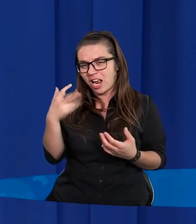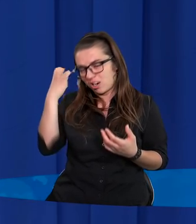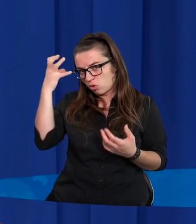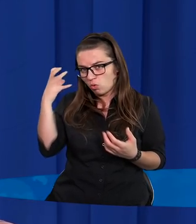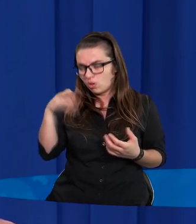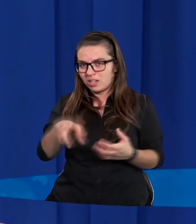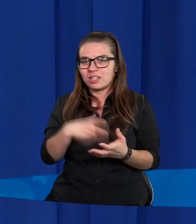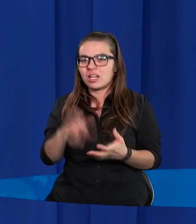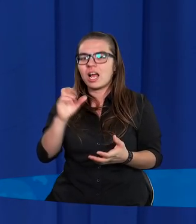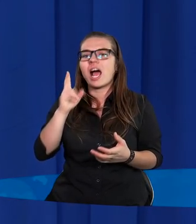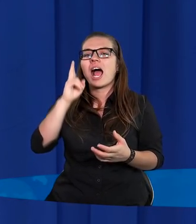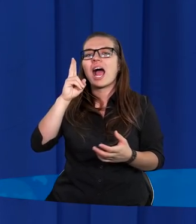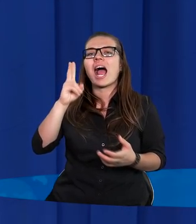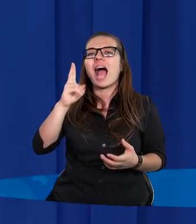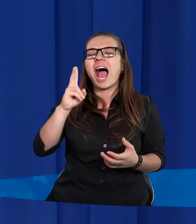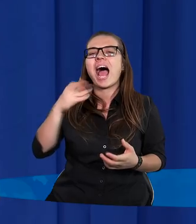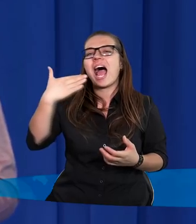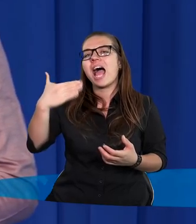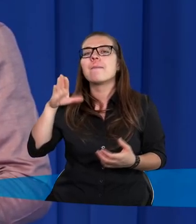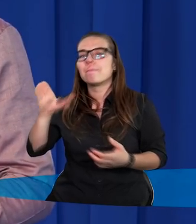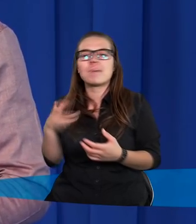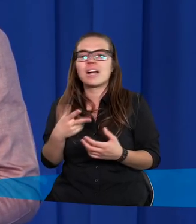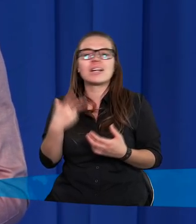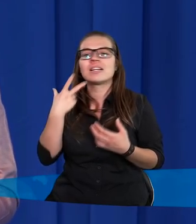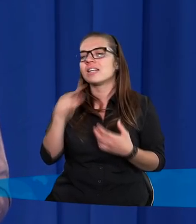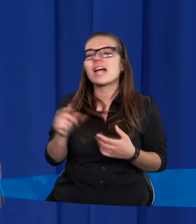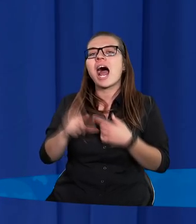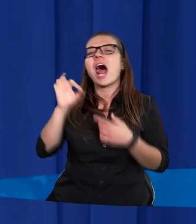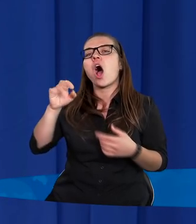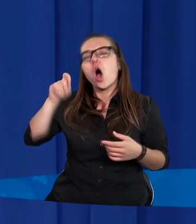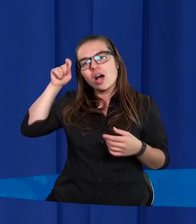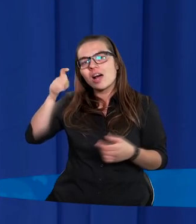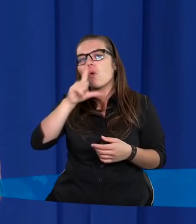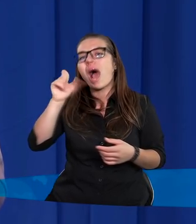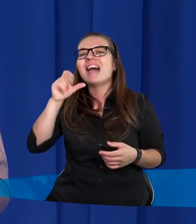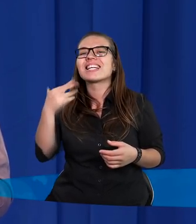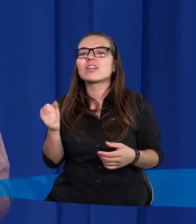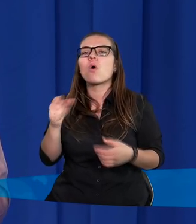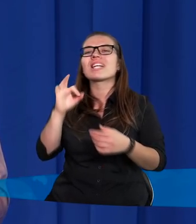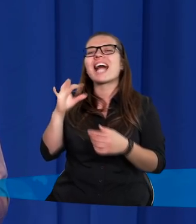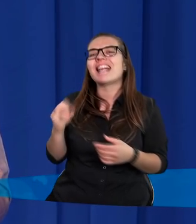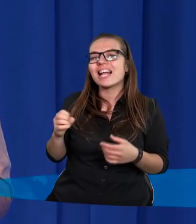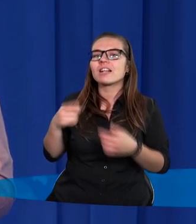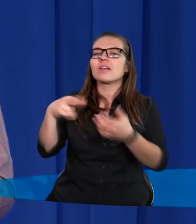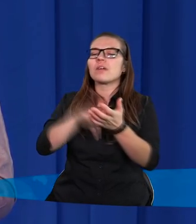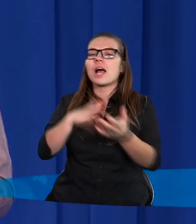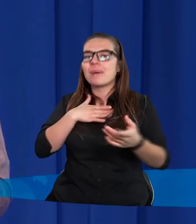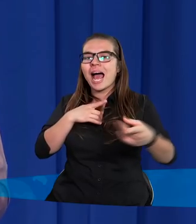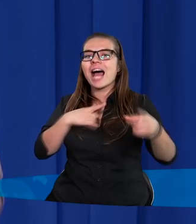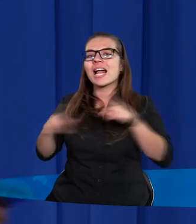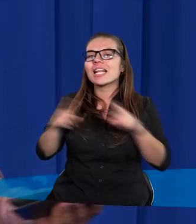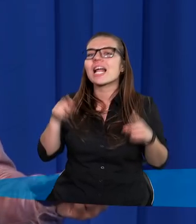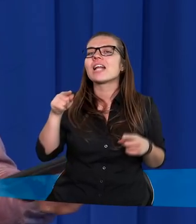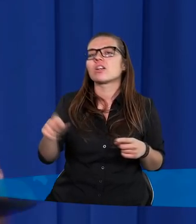króli. Kacper, Melchior i Baltazar. A o łacińską sentencję, która ma znaczyć